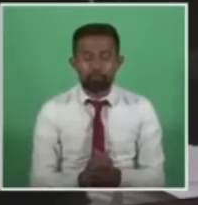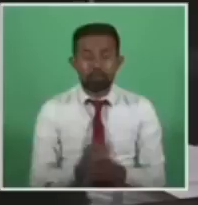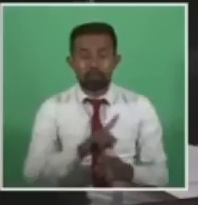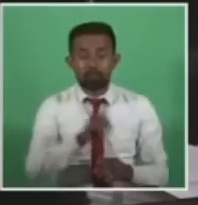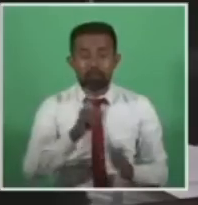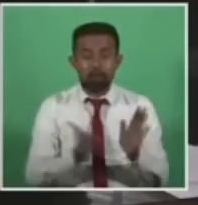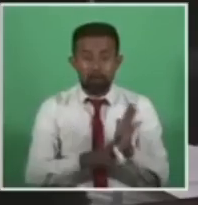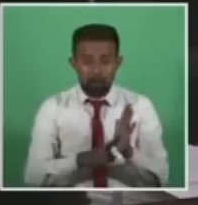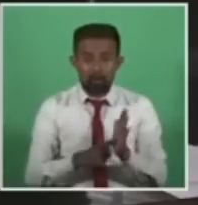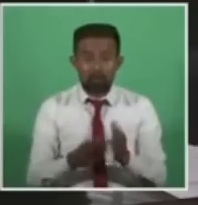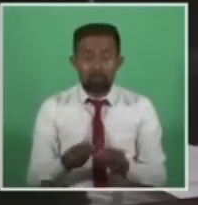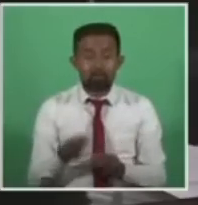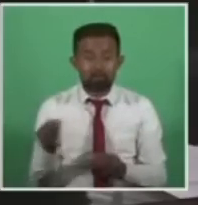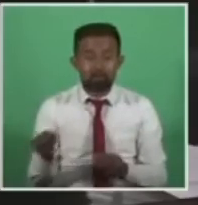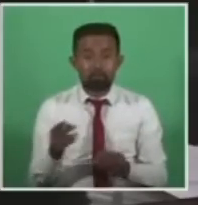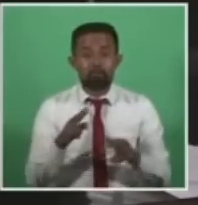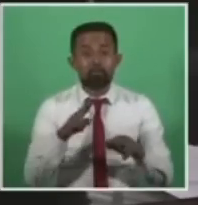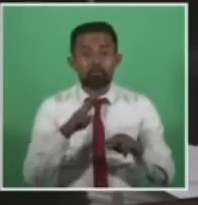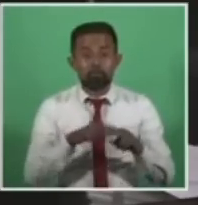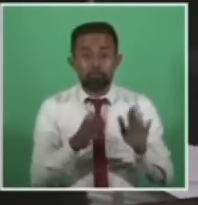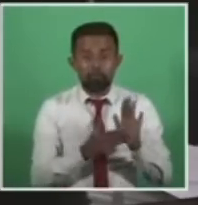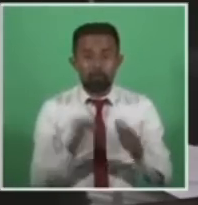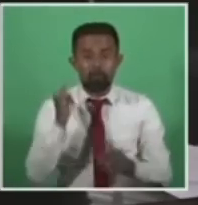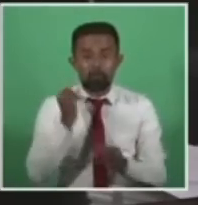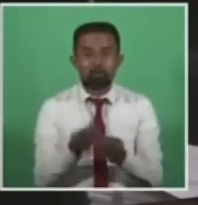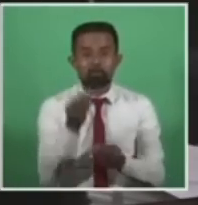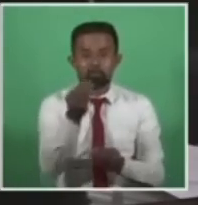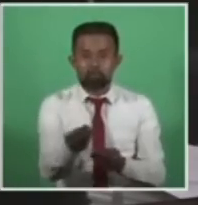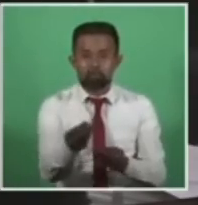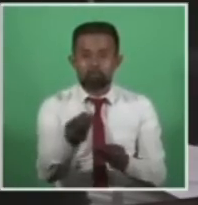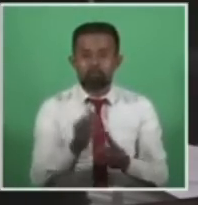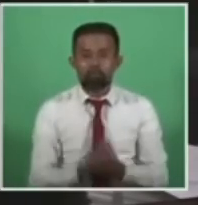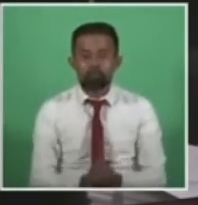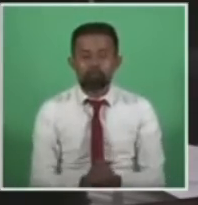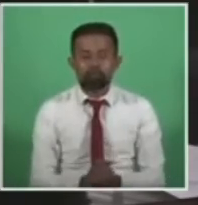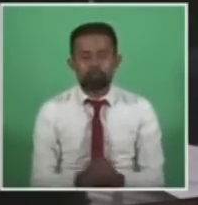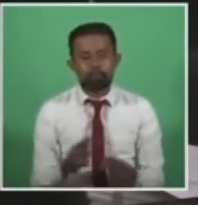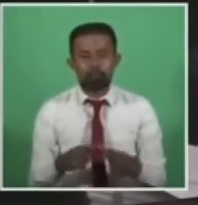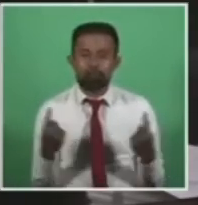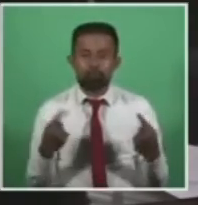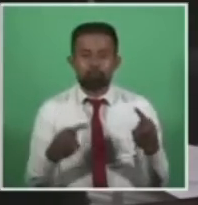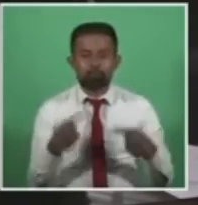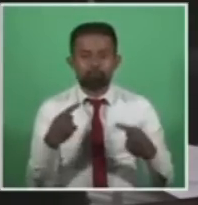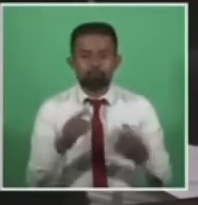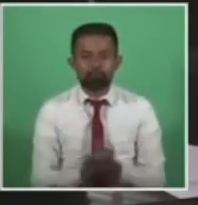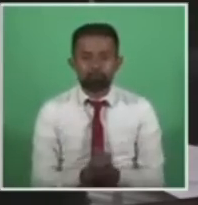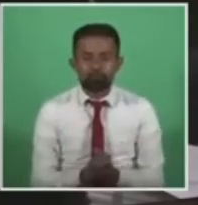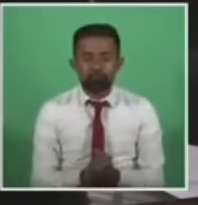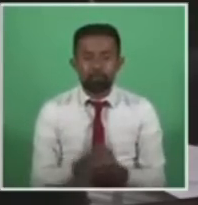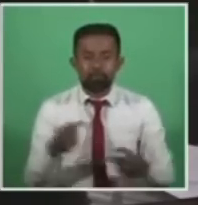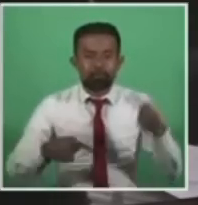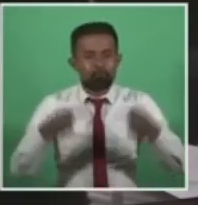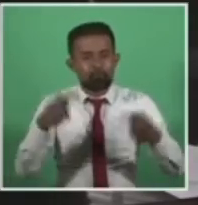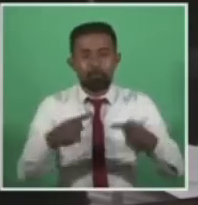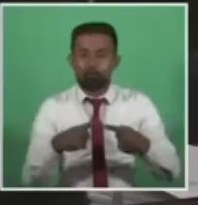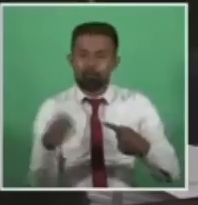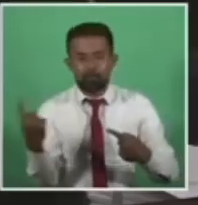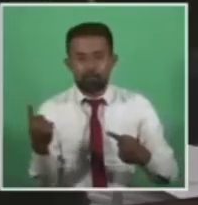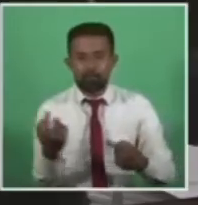ලක්ෂයක්ෙන් දැද්දිගේ දී තමා මම පීල් මාස බොහොම ස්තුතියි මයිට් පැසෙස් මෙතන අපි අවශ්‍ය නැ වෙන විවාදයක් ගමු හොඳයි ඒකට විවාදයක් වෙනම